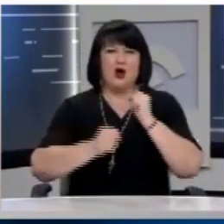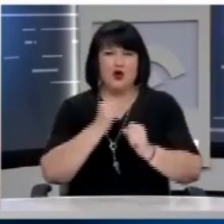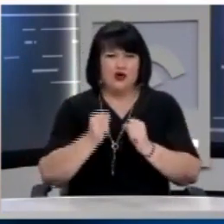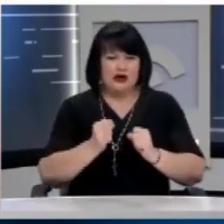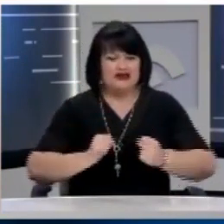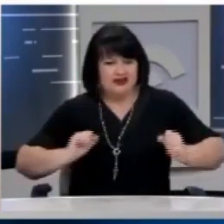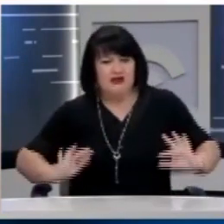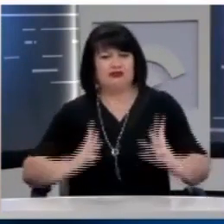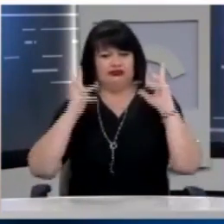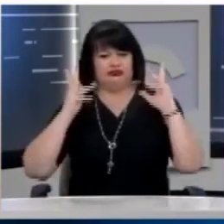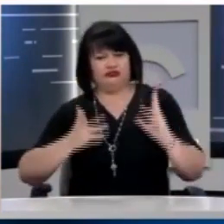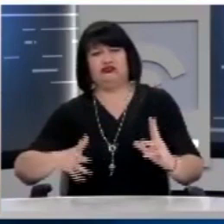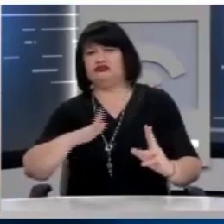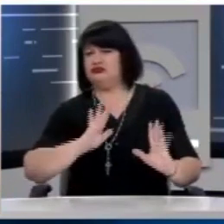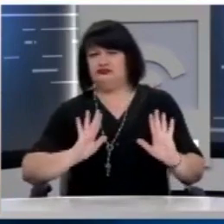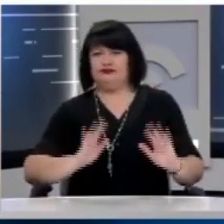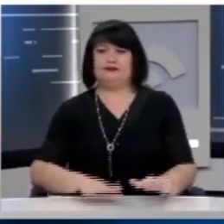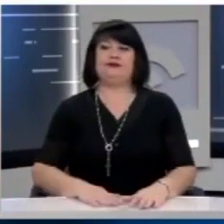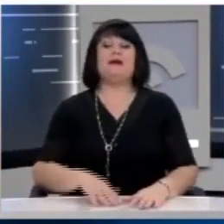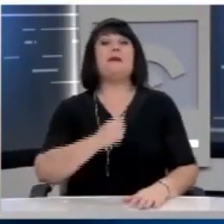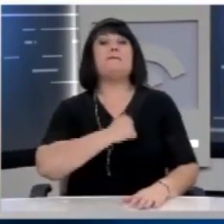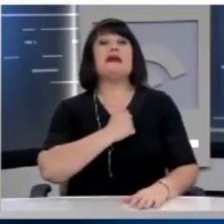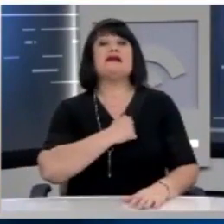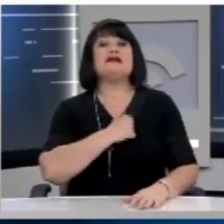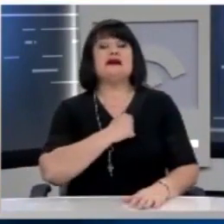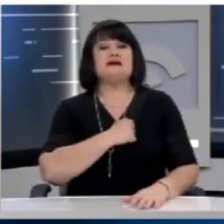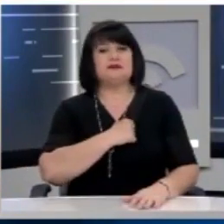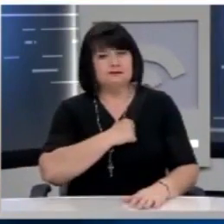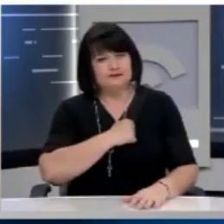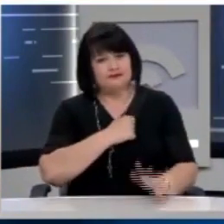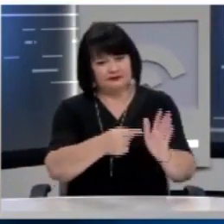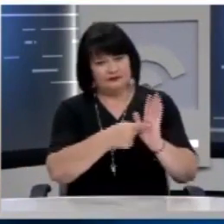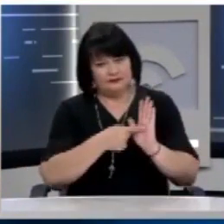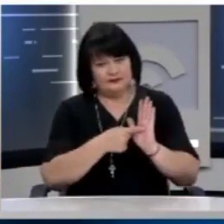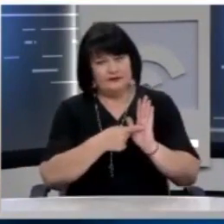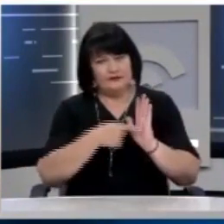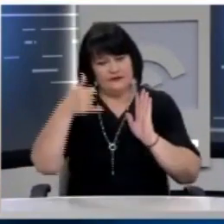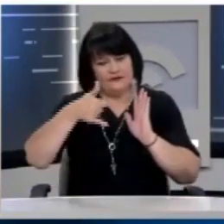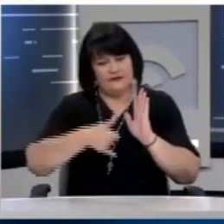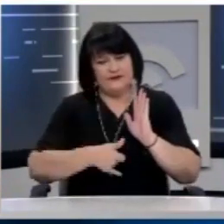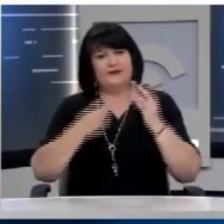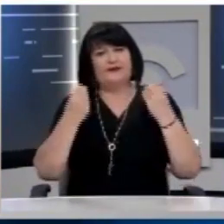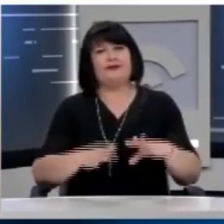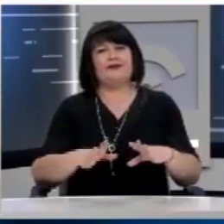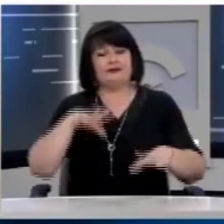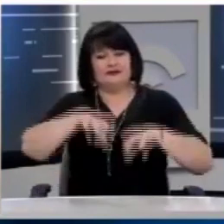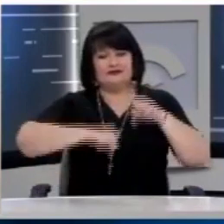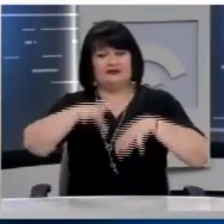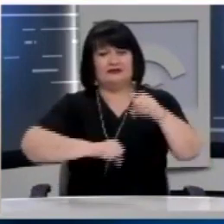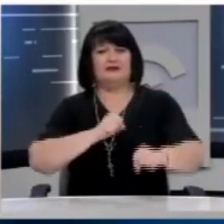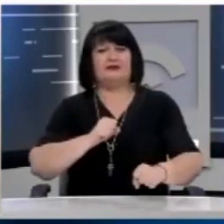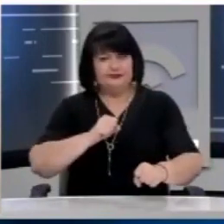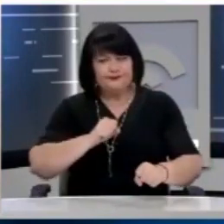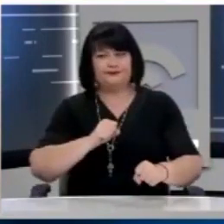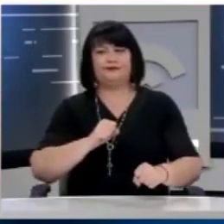αλαοίστικων κινητοποιήσεων. Δήλωσαν πίστη στην ακόμη περαιτέρω ευάνθυνση των υπεριαλιστικών δεσμεύσεων